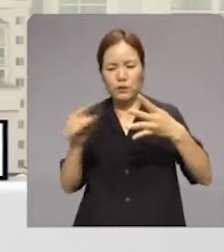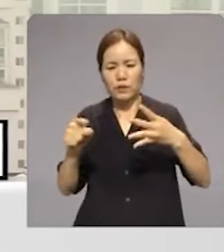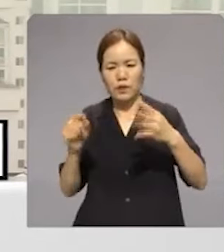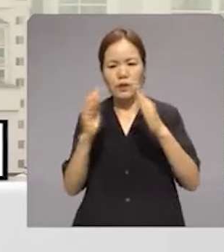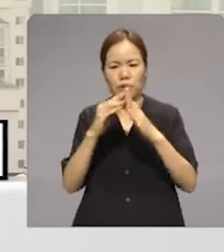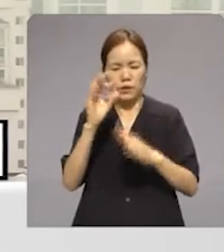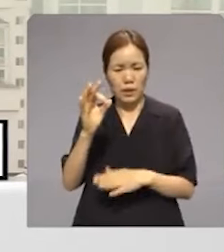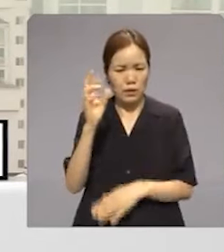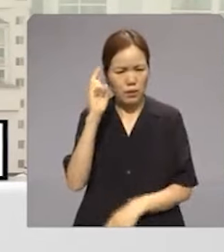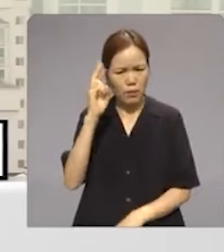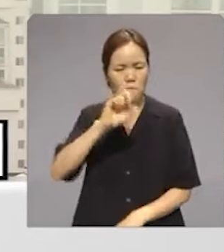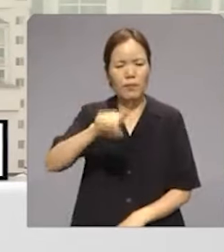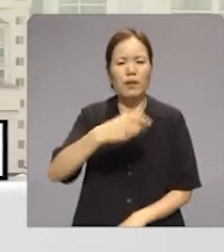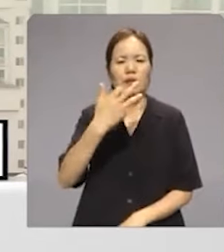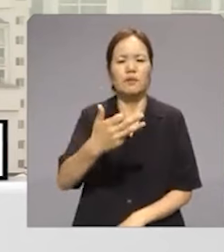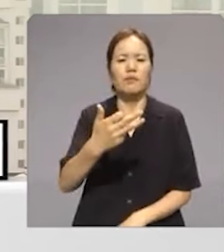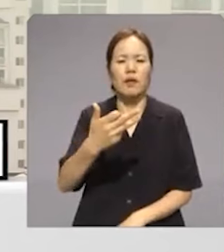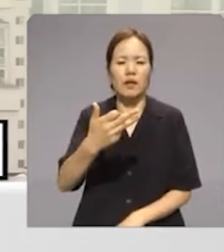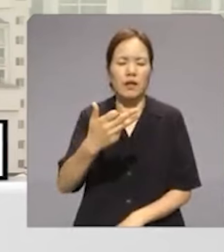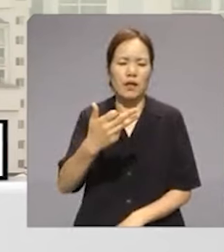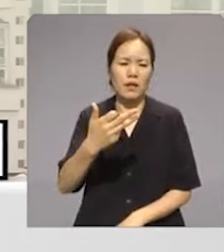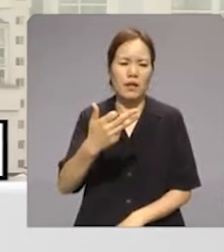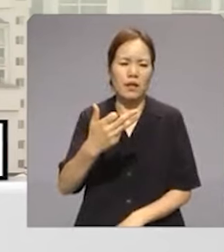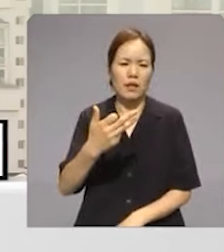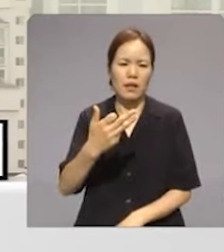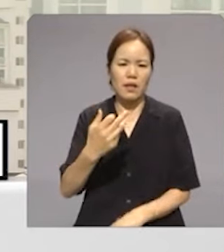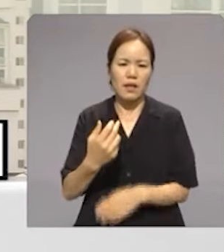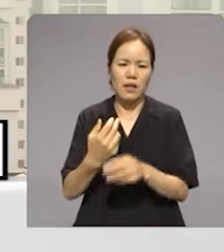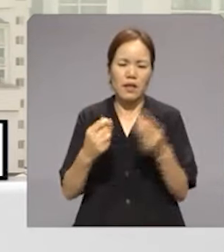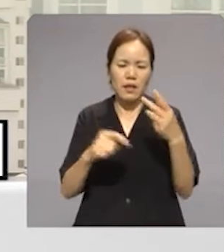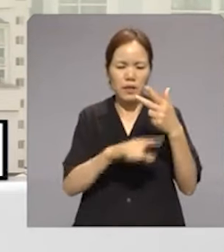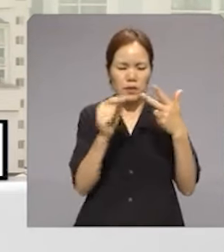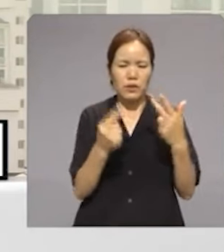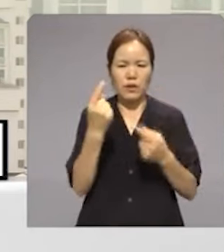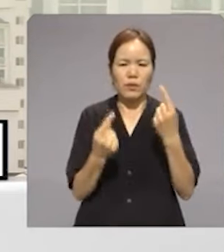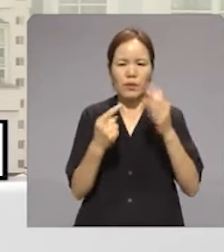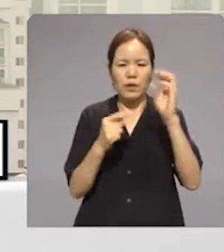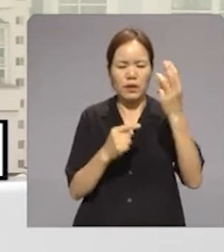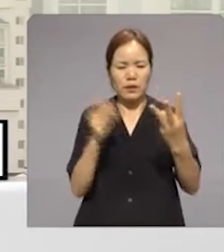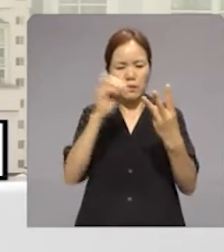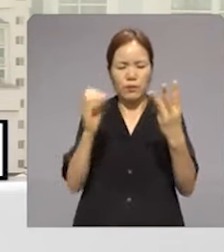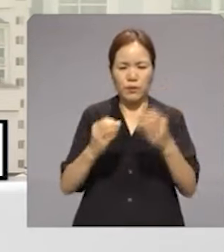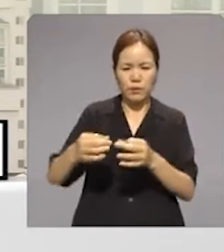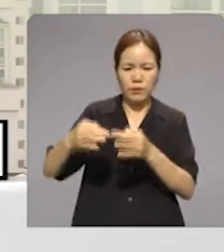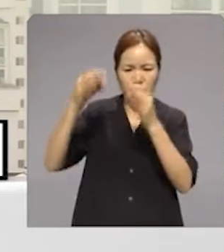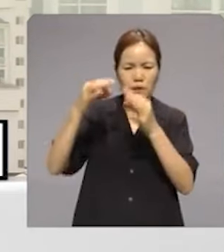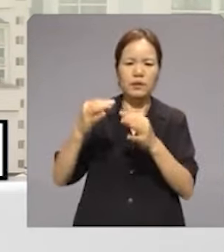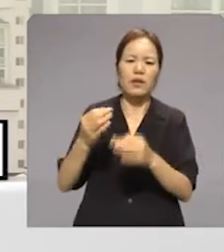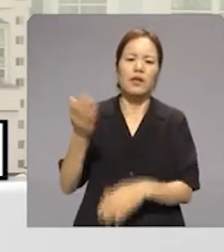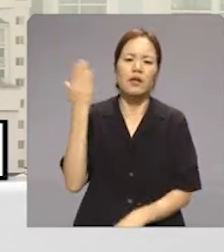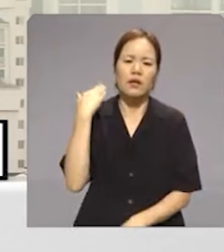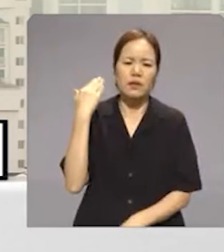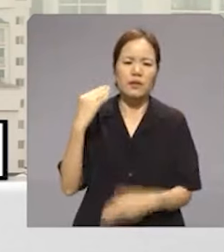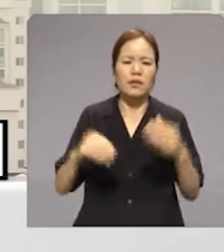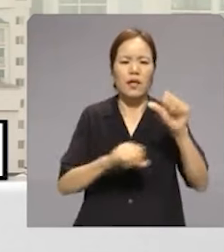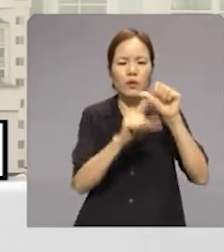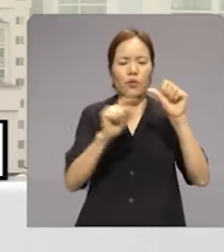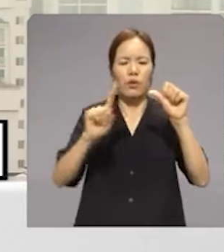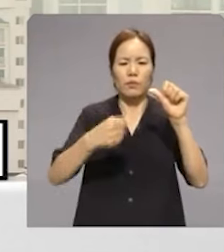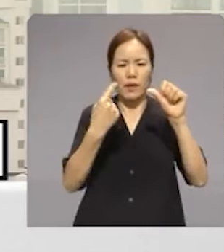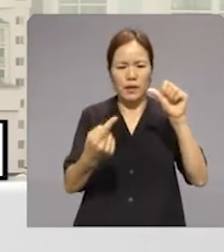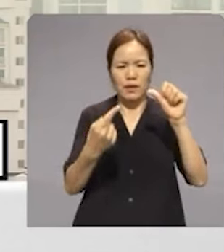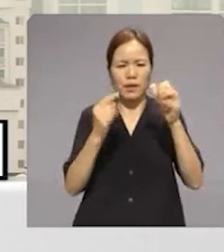지수는 118로 전월보다 3포인트 상승했습니다. 지난 4월 101을 기록한 뒤 5개월 연속